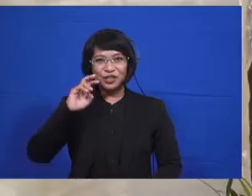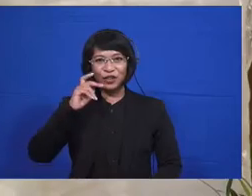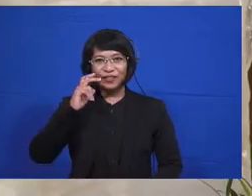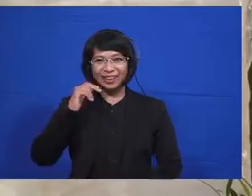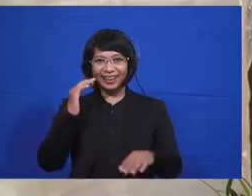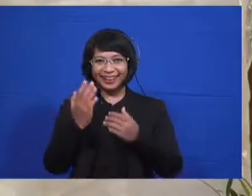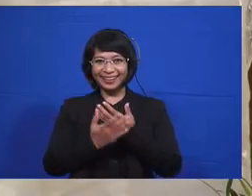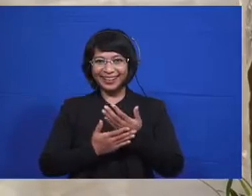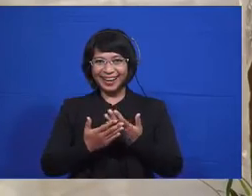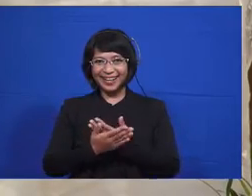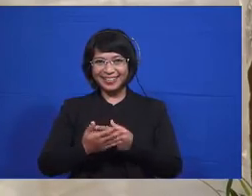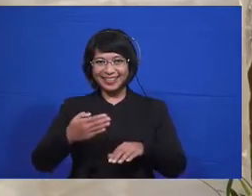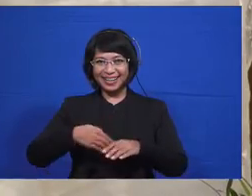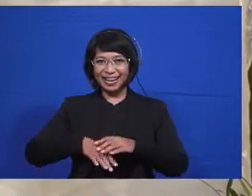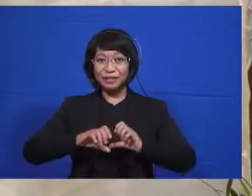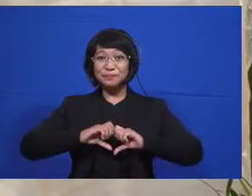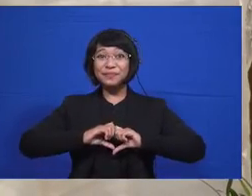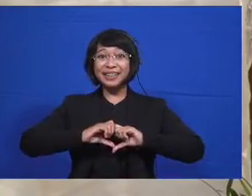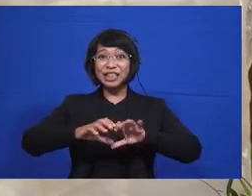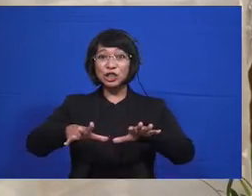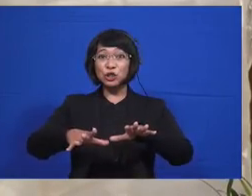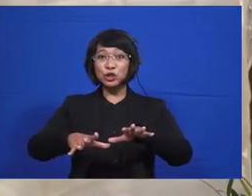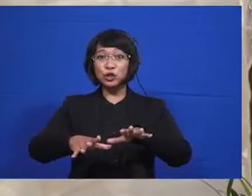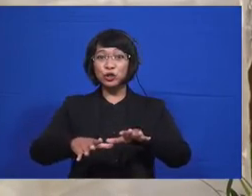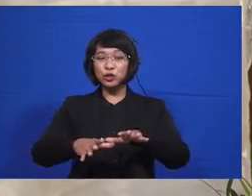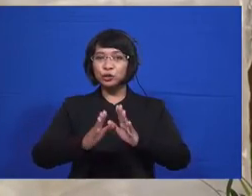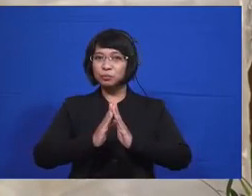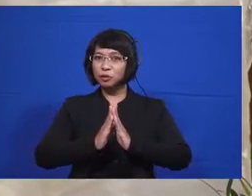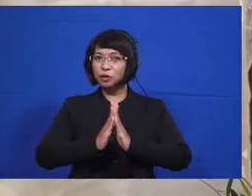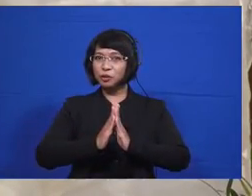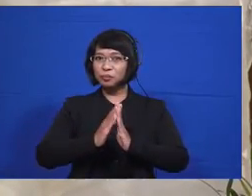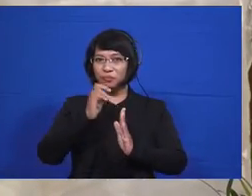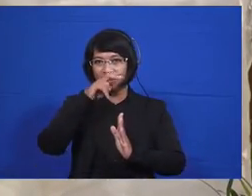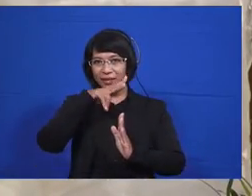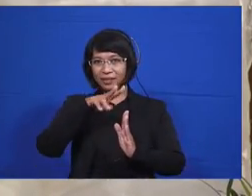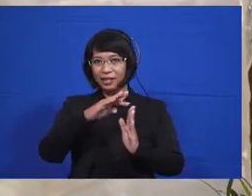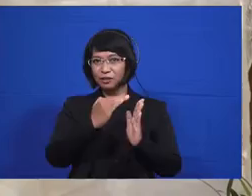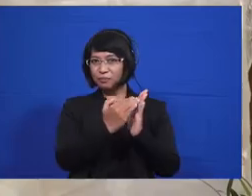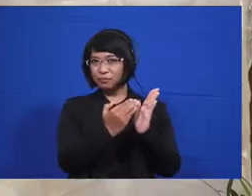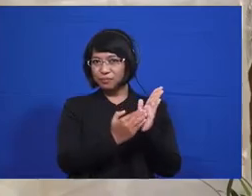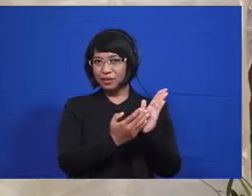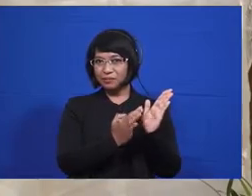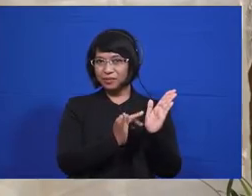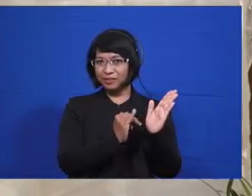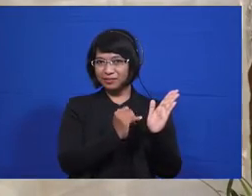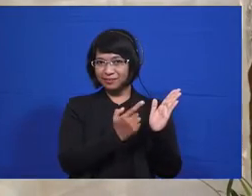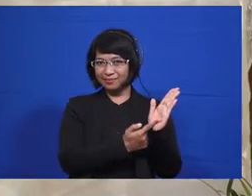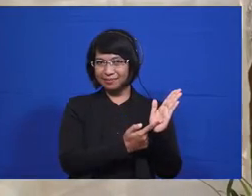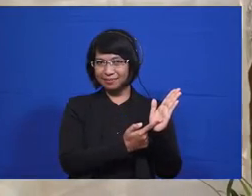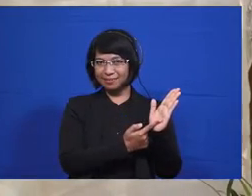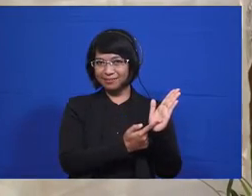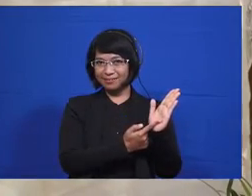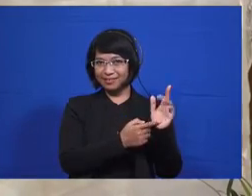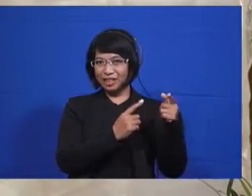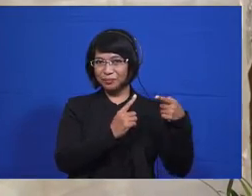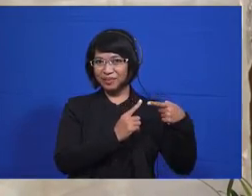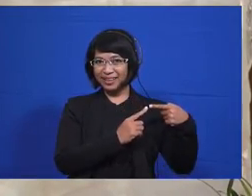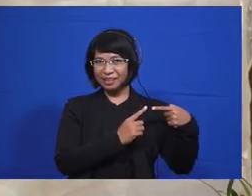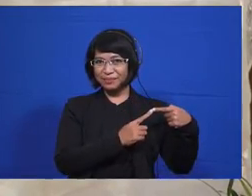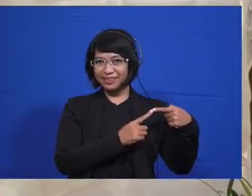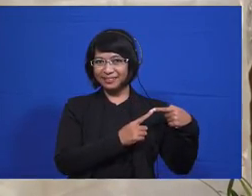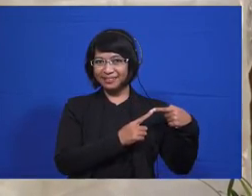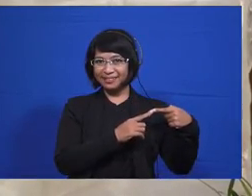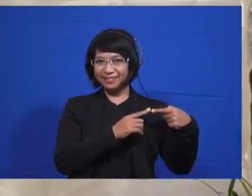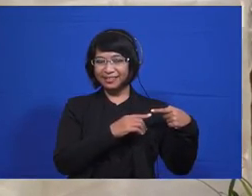Saudara-saudari yang terkasih dalam Kristus, mohon perhatian untuk beberapa pengumuman berikut. Pertama,